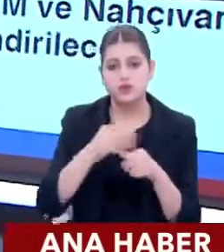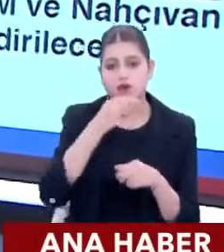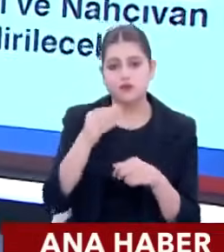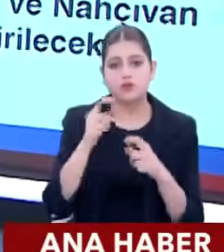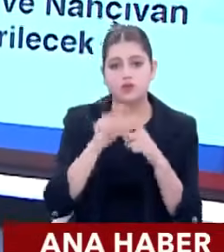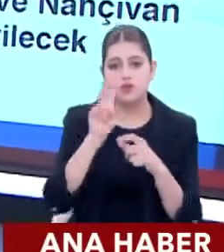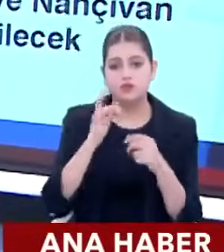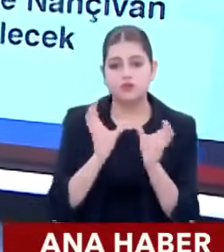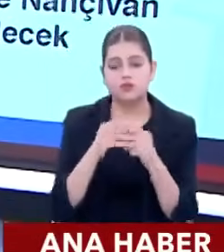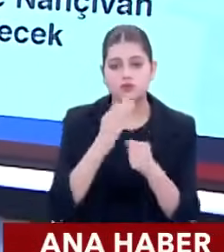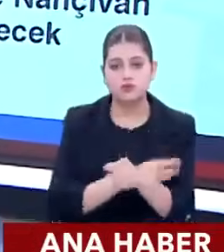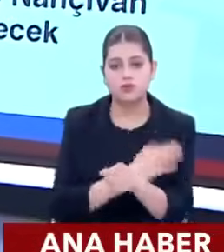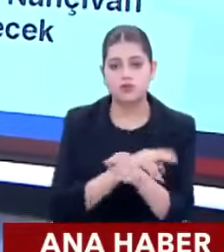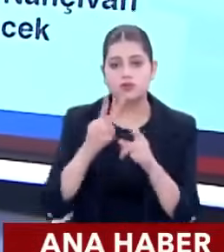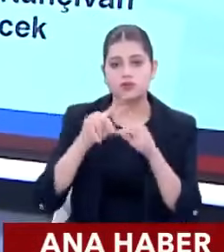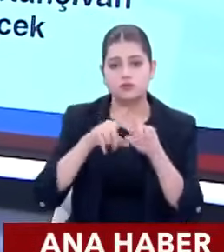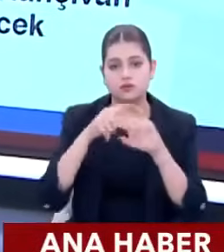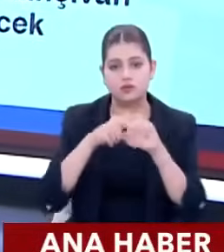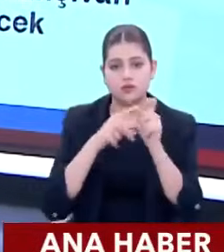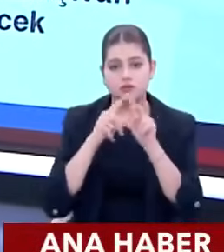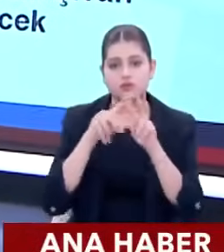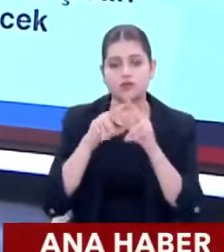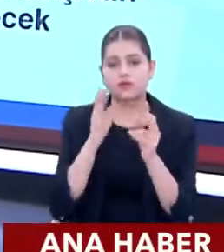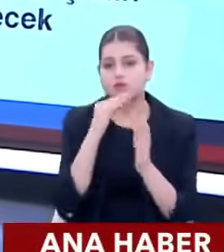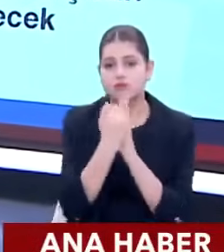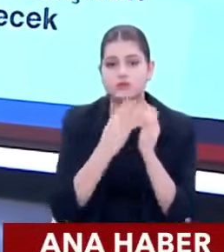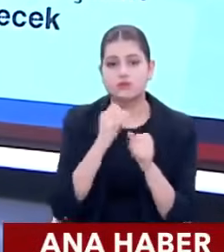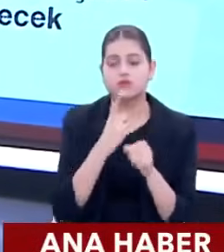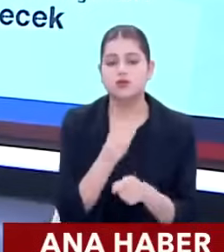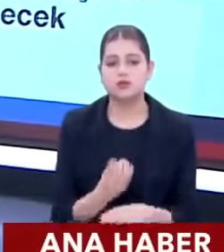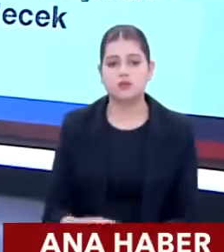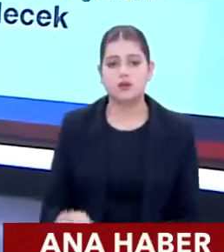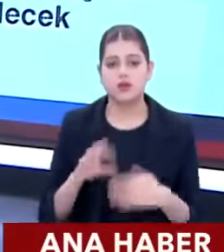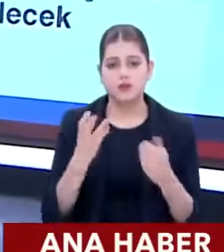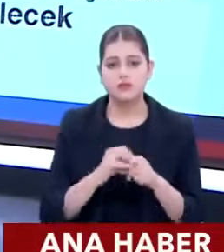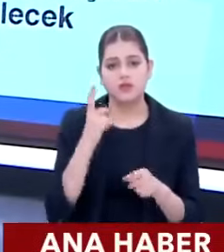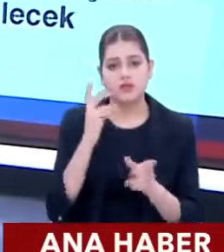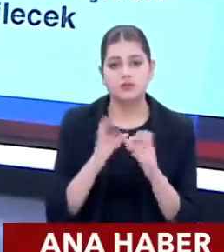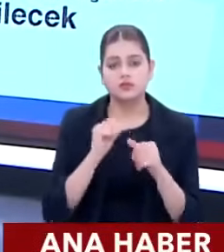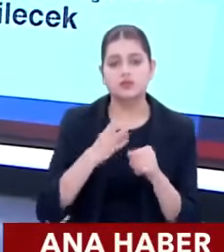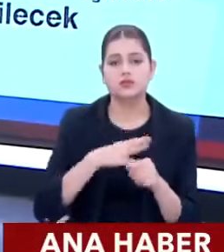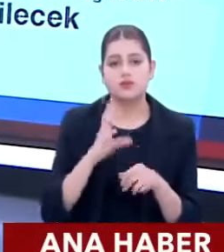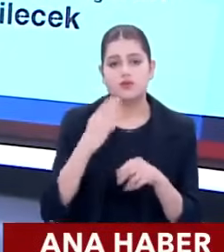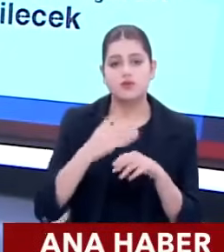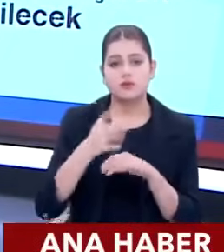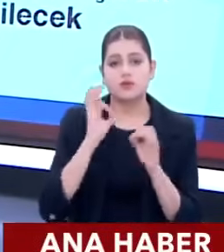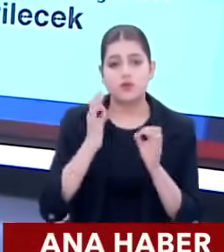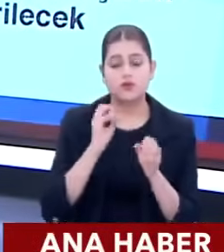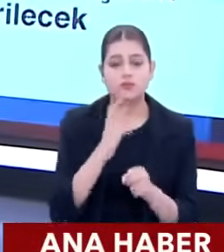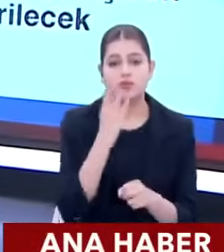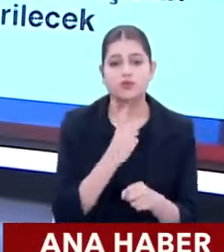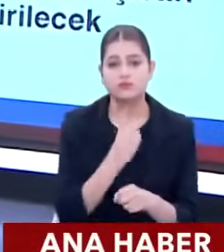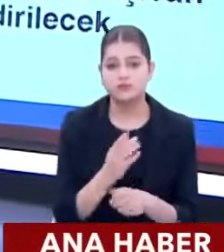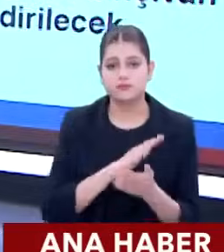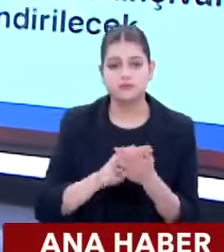G20 Birleşmiş Milletler ve Nahçıvan ziyaretleri değerlendirilecek Şimdi burada Elbette hükümetin Aslında önündeki en Elzem